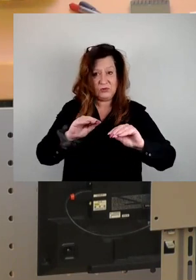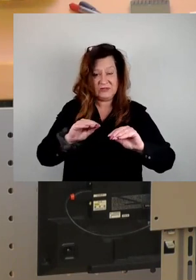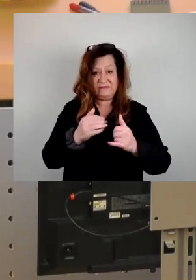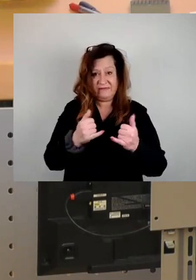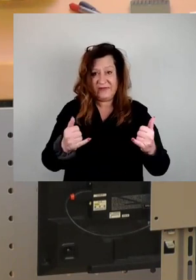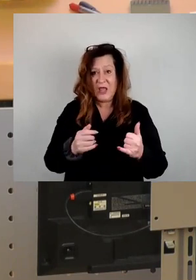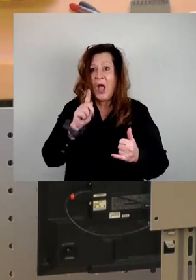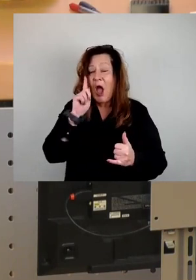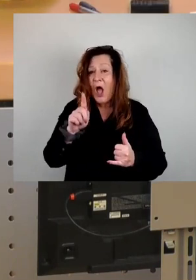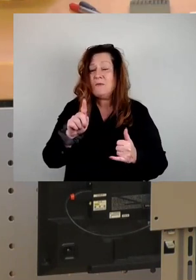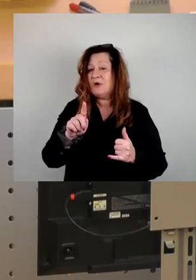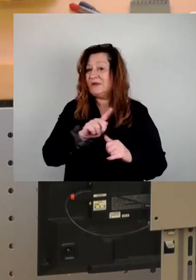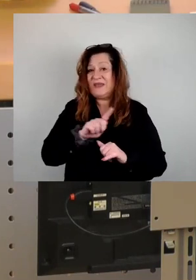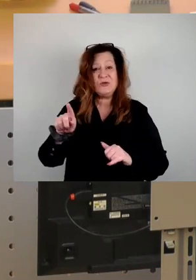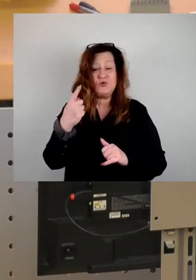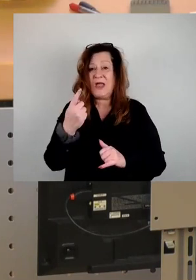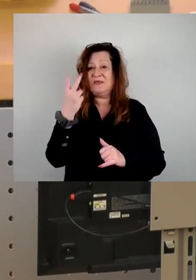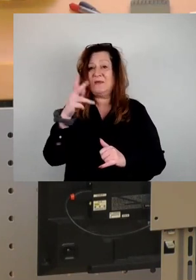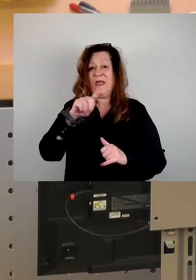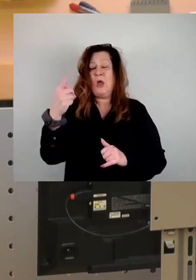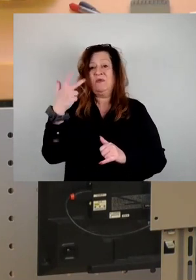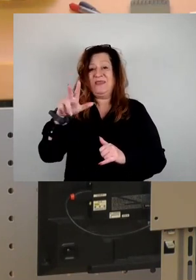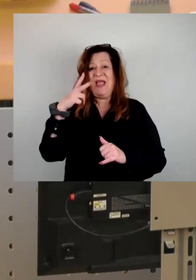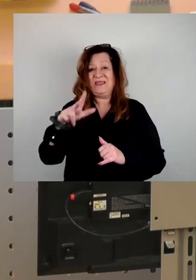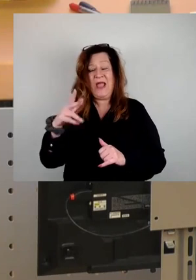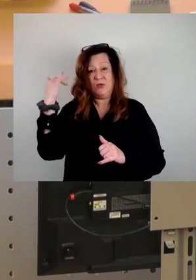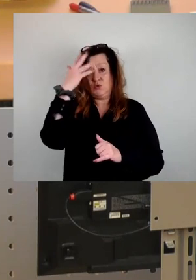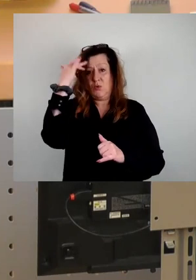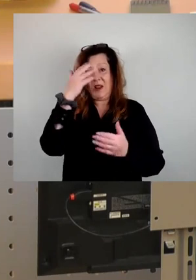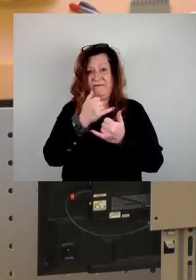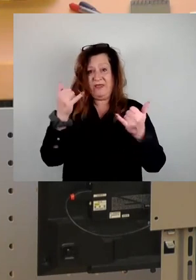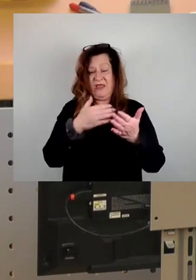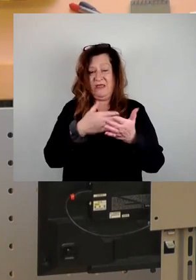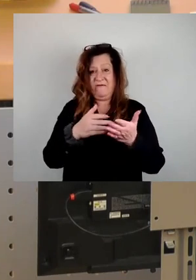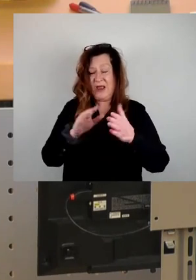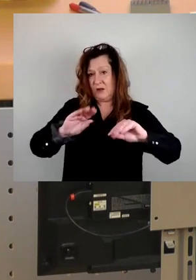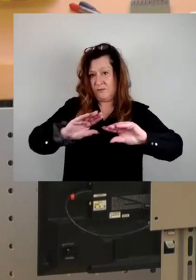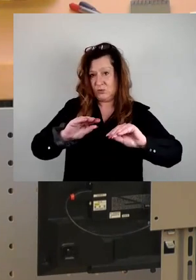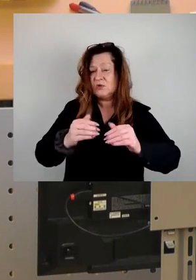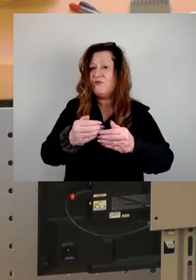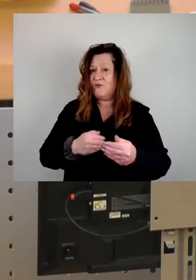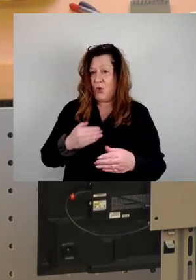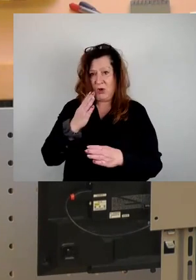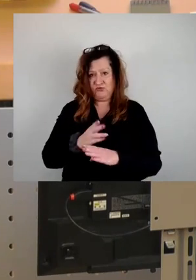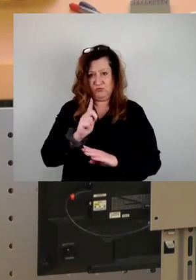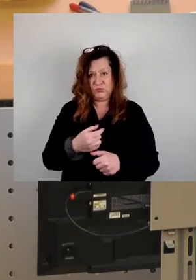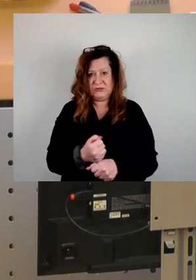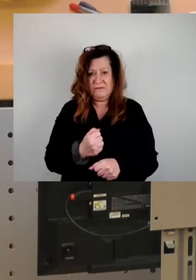2033 widmen, sondern auch schon jetzt. Wir werden der Vorlage der Verwaltung zustimmen, bitten jedoch weitere Punkte,